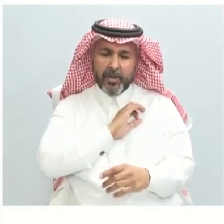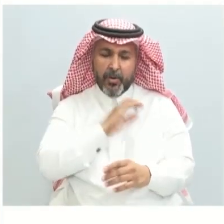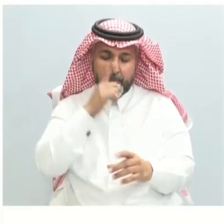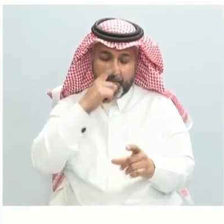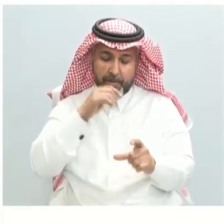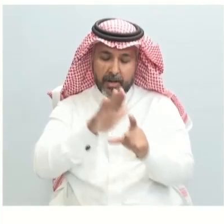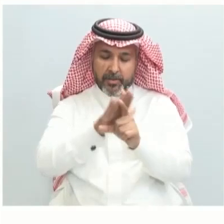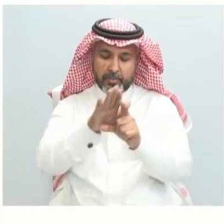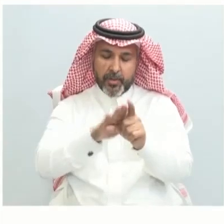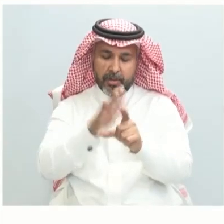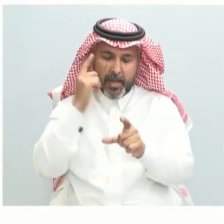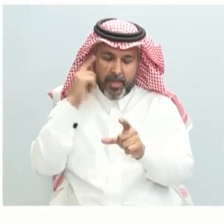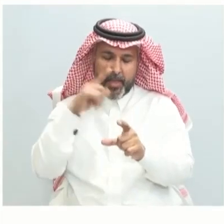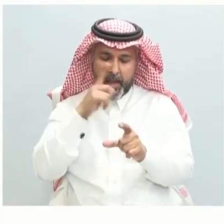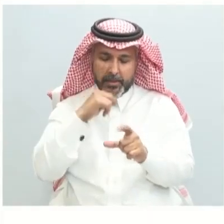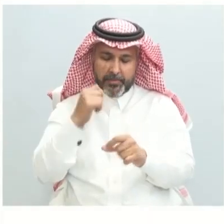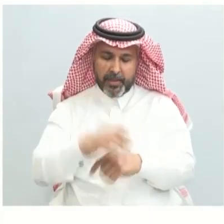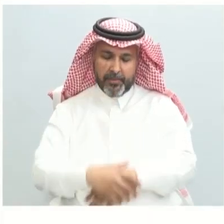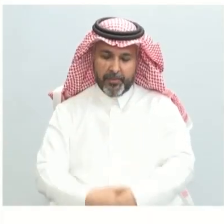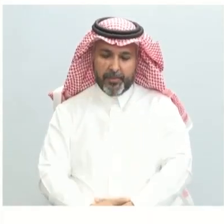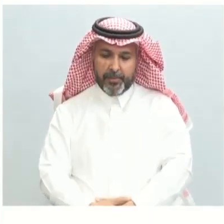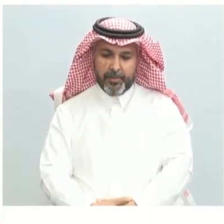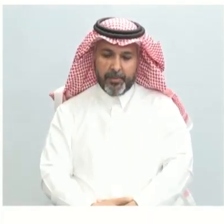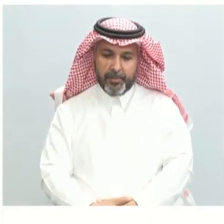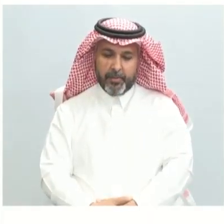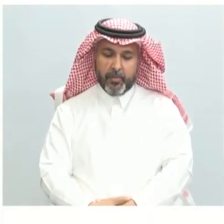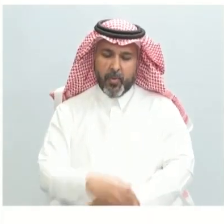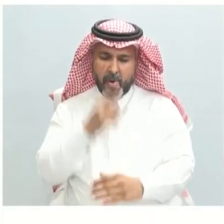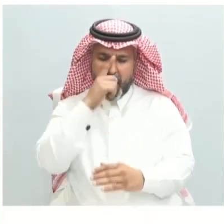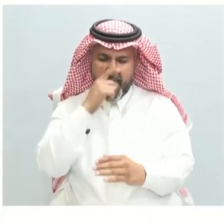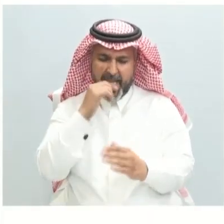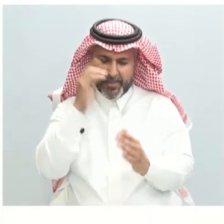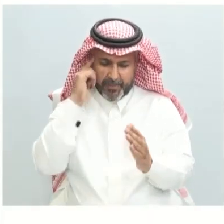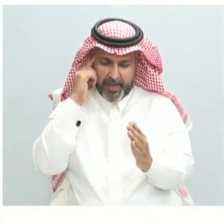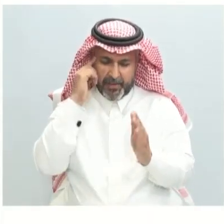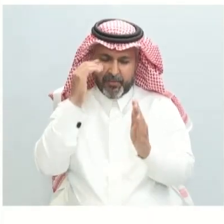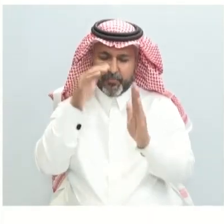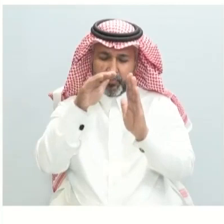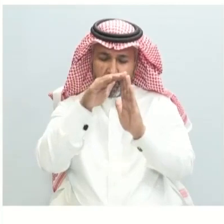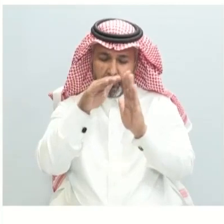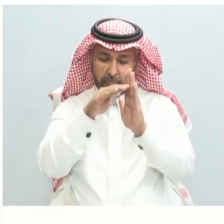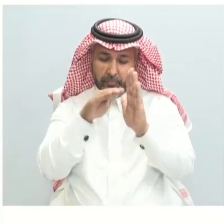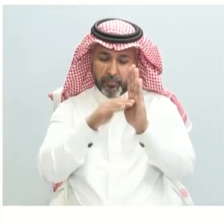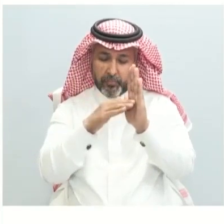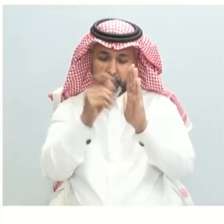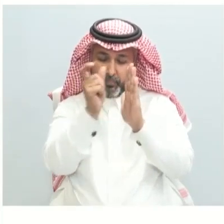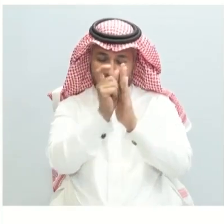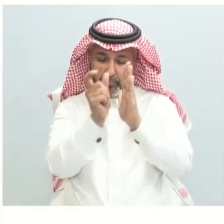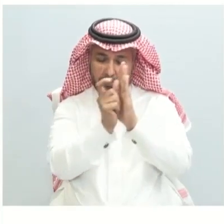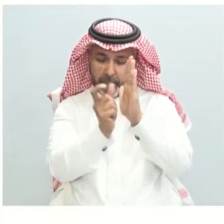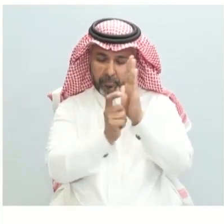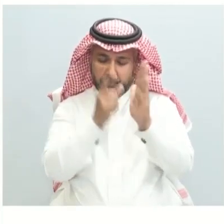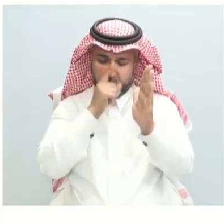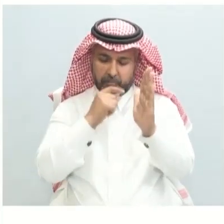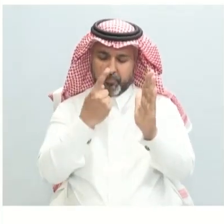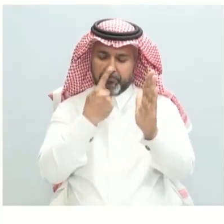مثال تحقيق الانتماء والولاء تحقيق الانتماء والولاء مسؤوليه